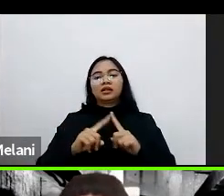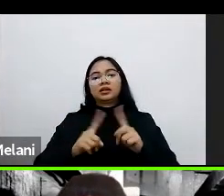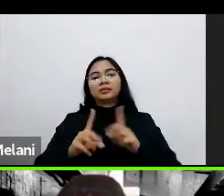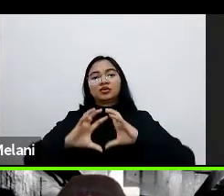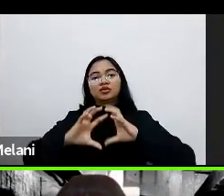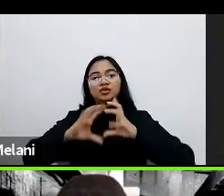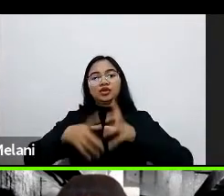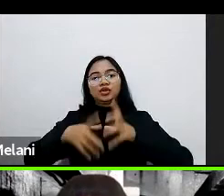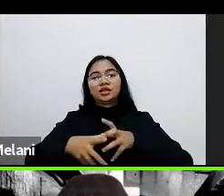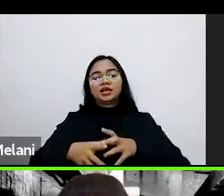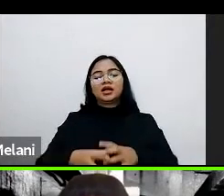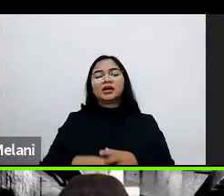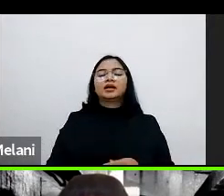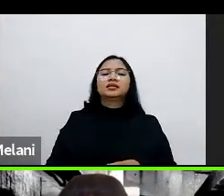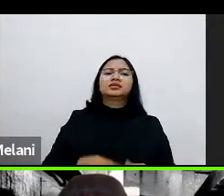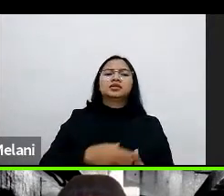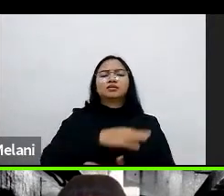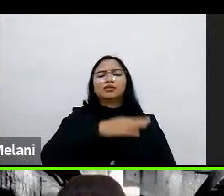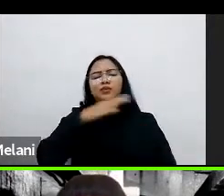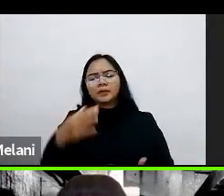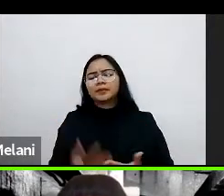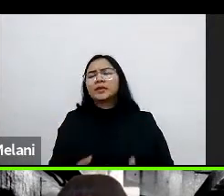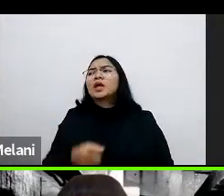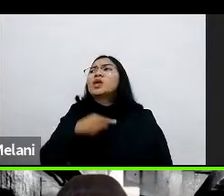pada umumnya gitu, suara